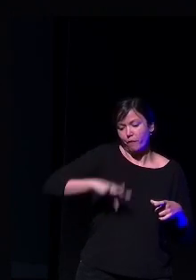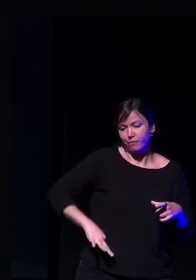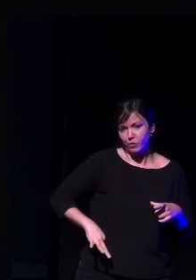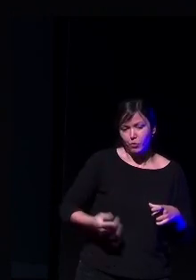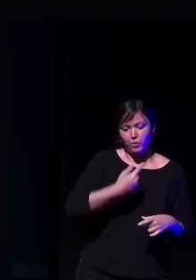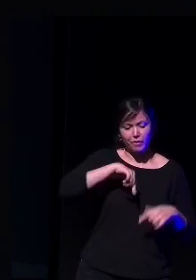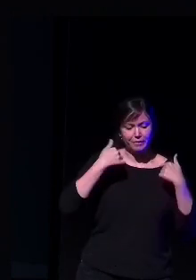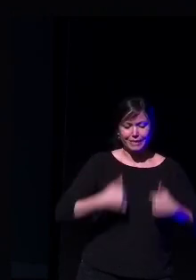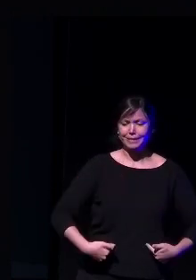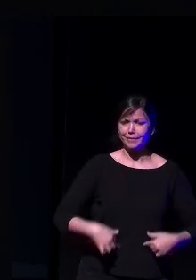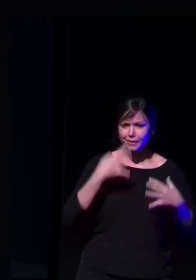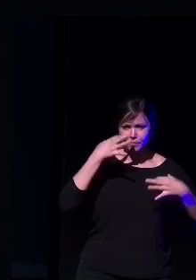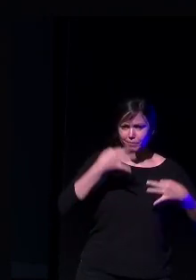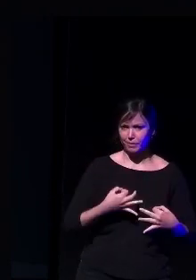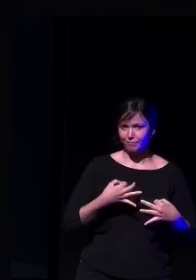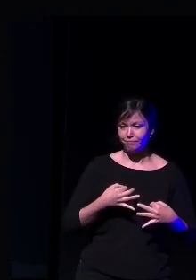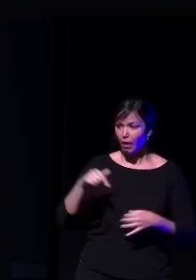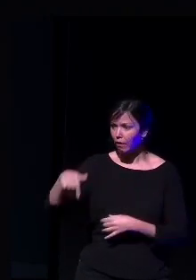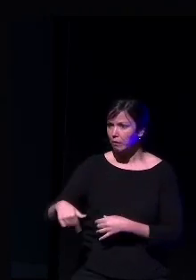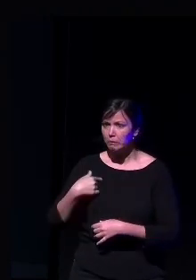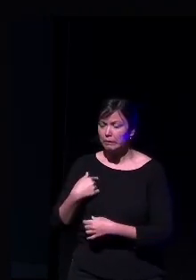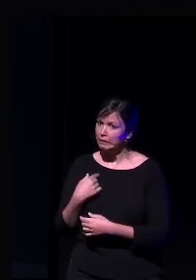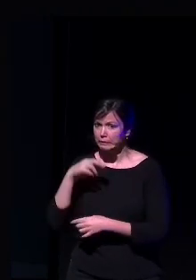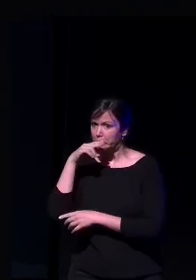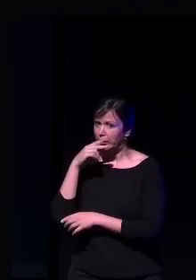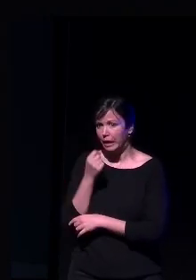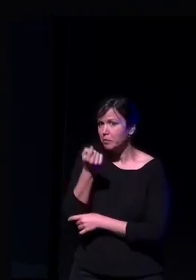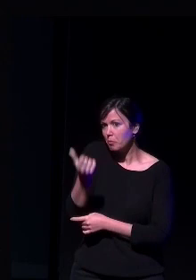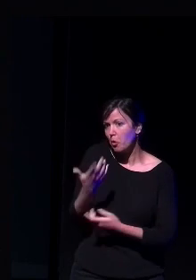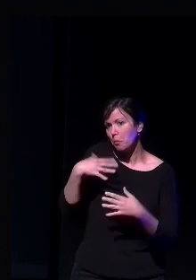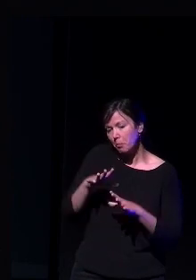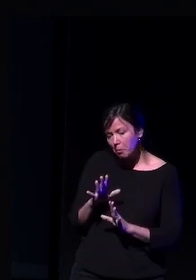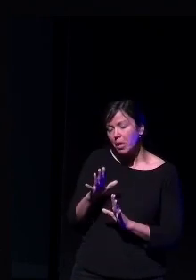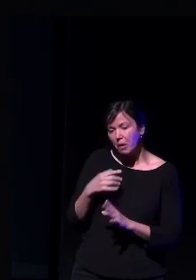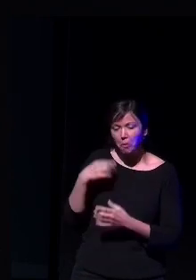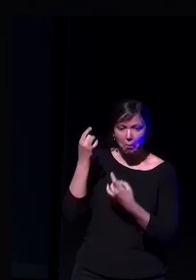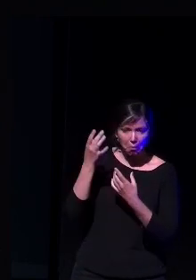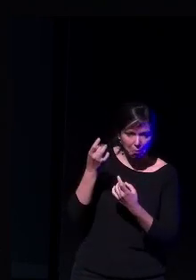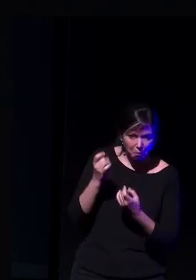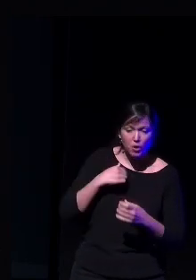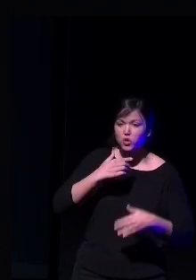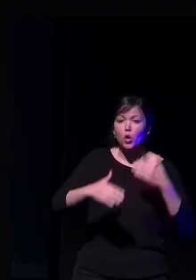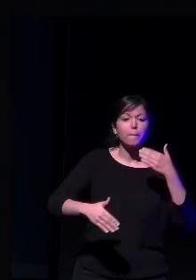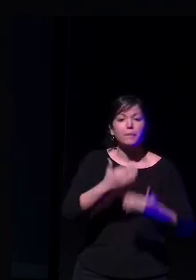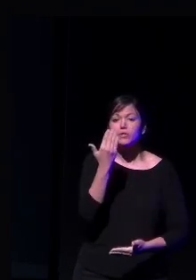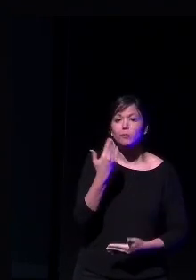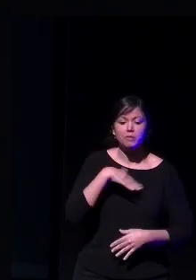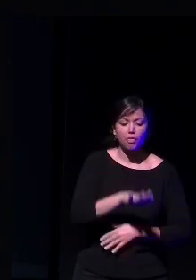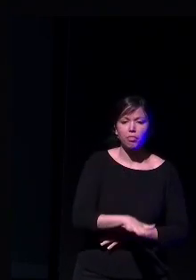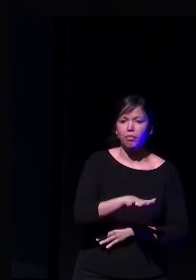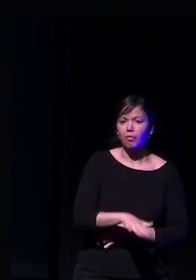segurs, més que aquí. No sabia que havia de parlar, però he fet quatre tonteries. Jo vaig començar molt